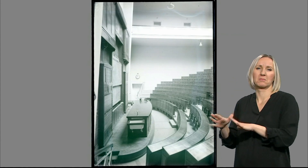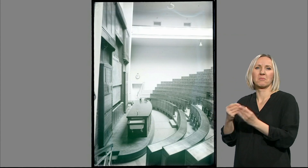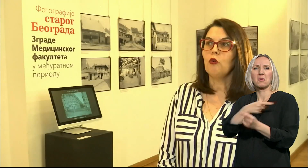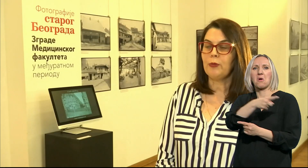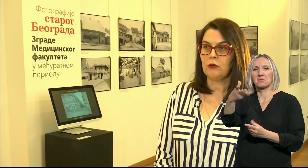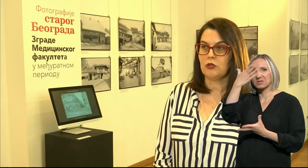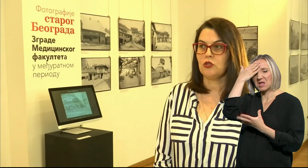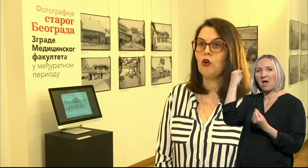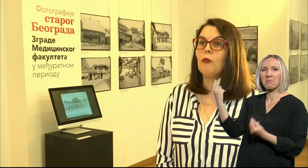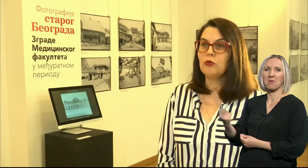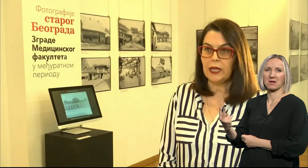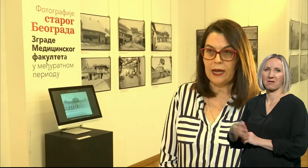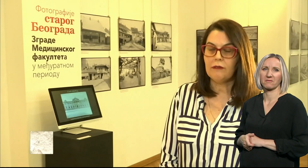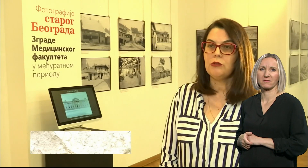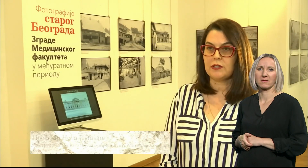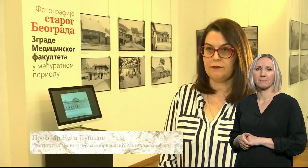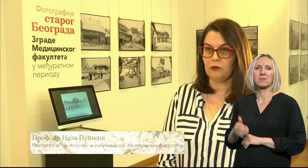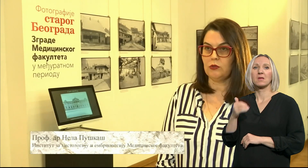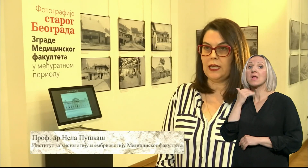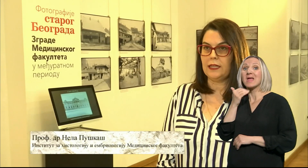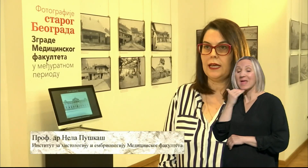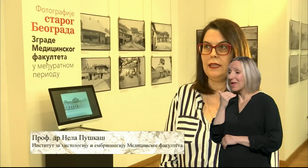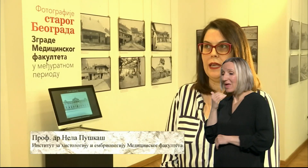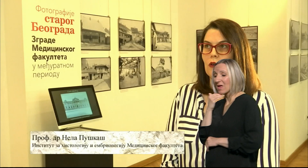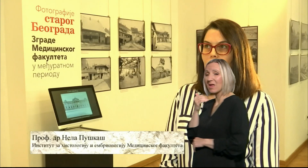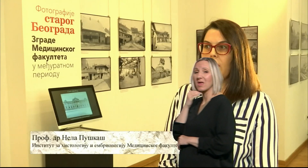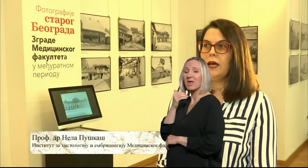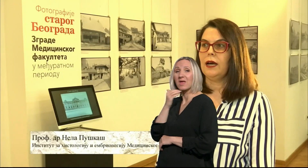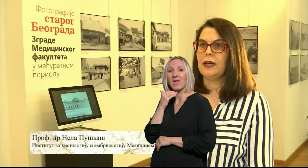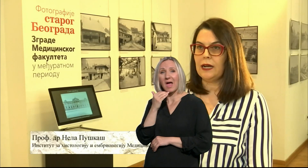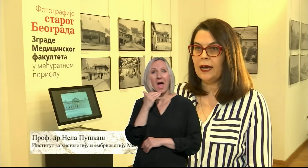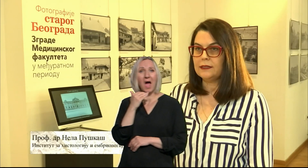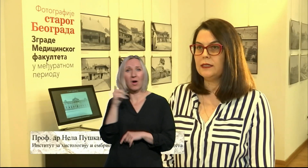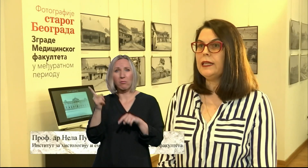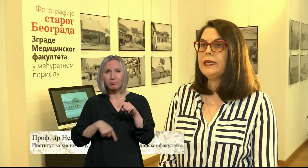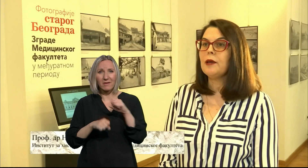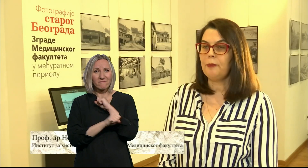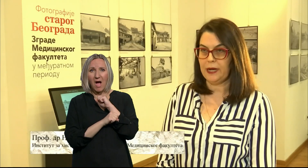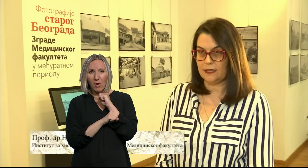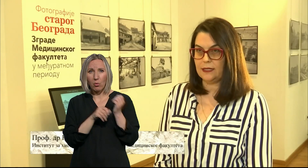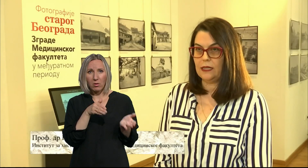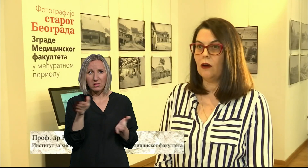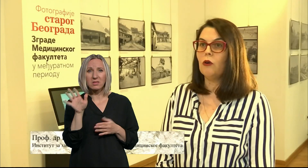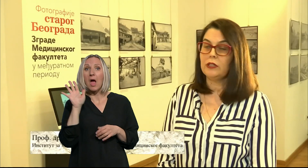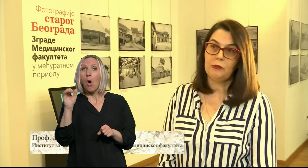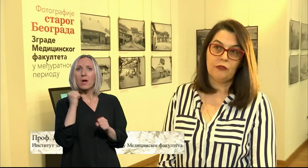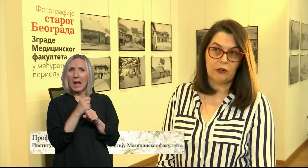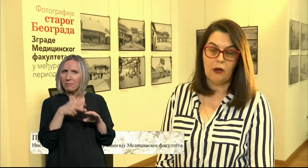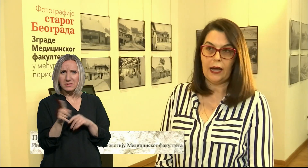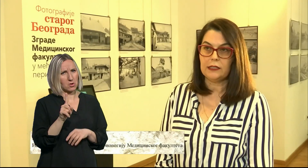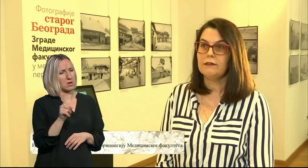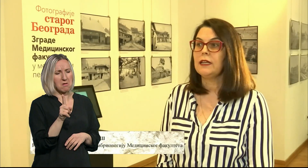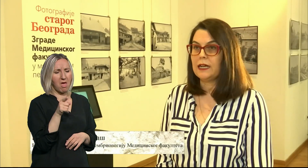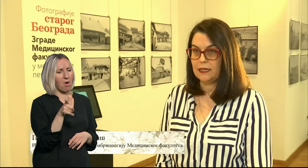zaborav. Uprkos tom udaljavanju sa fakulteta, njegov rad nije prestajao. On je bio